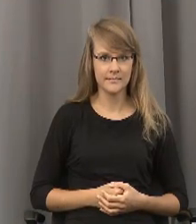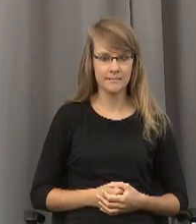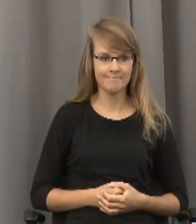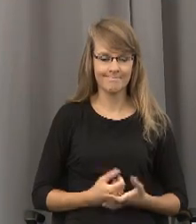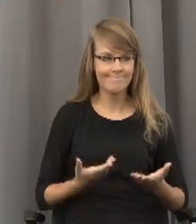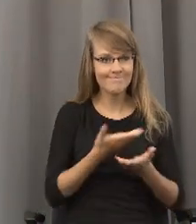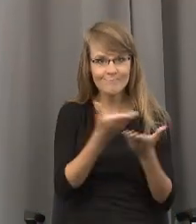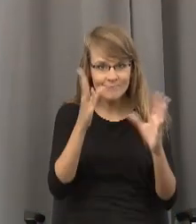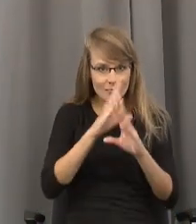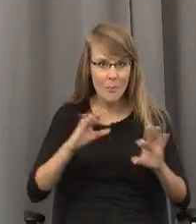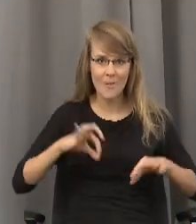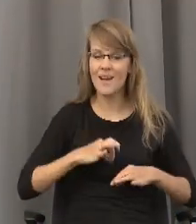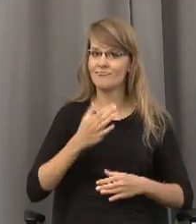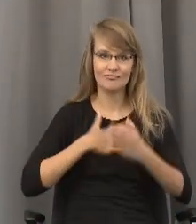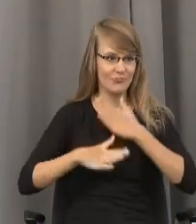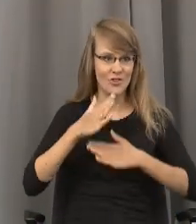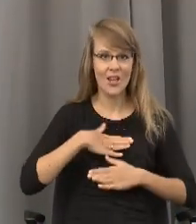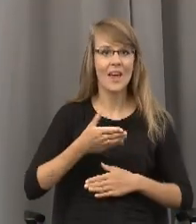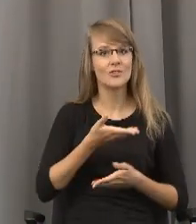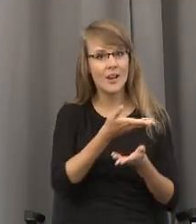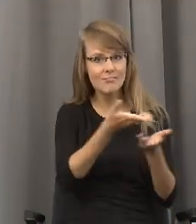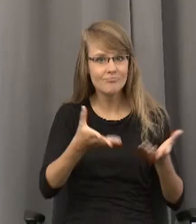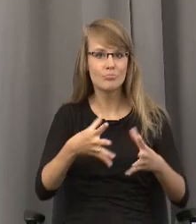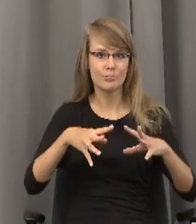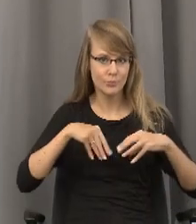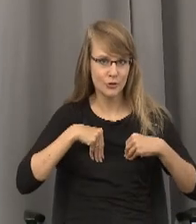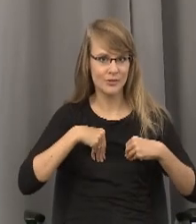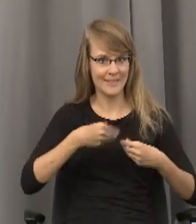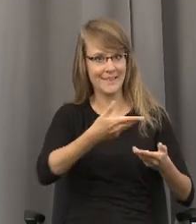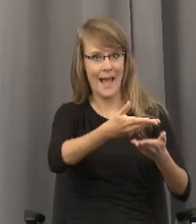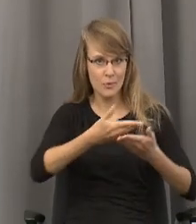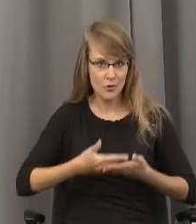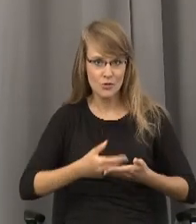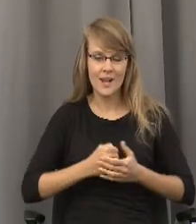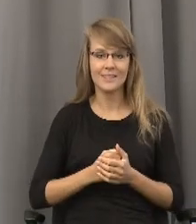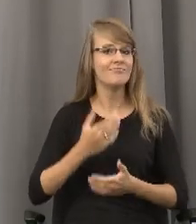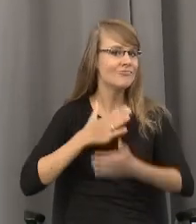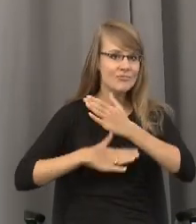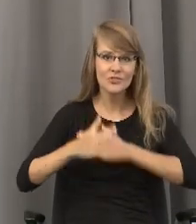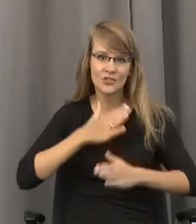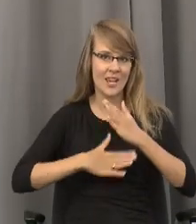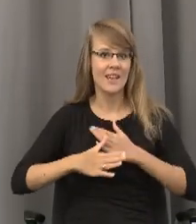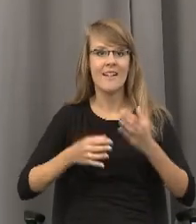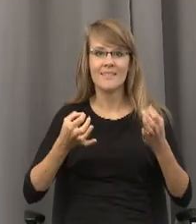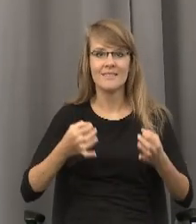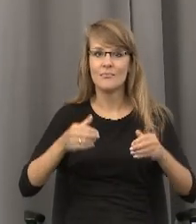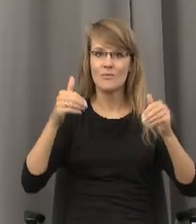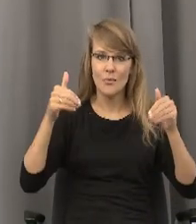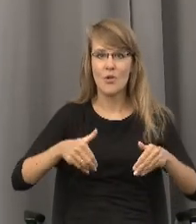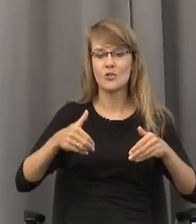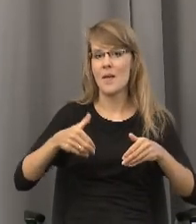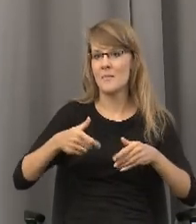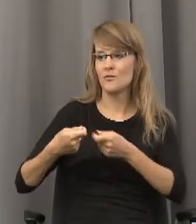Szanowni Państwo, bardzo się cieszę, że Państwo przyjęli nasze zaproszenie i cieszę się, że możemy